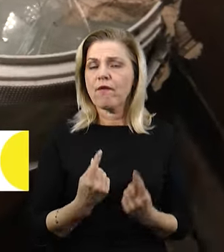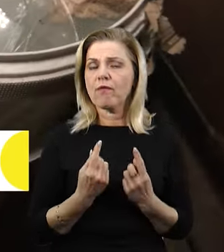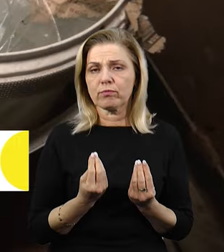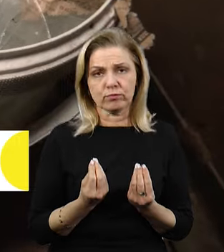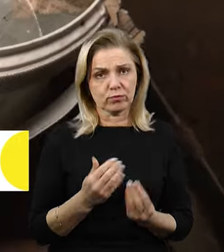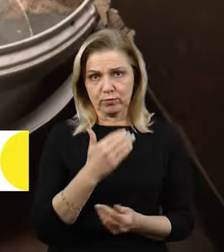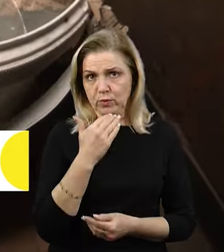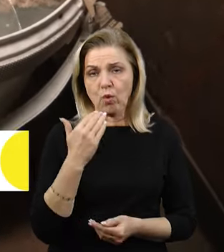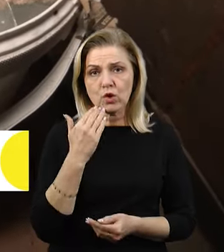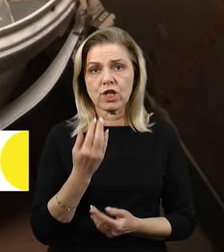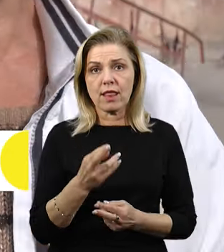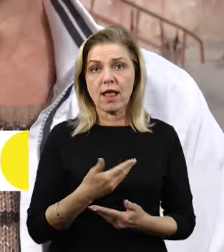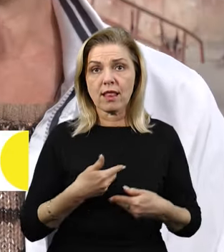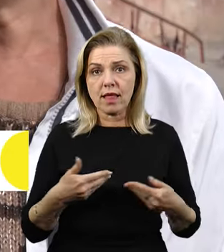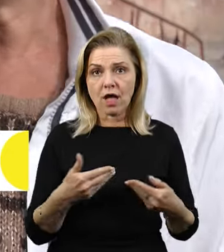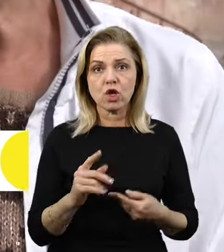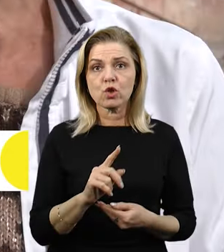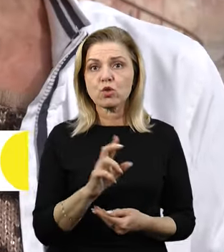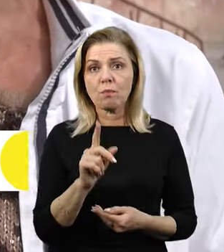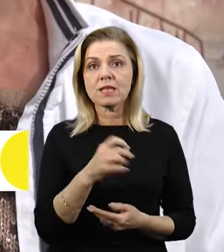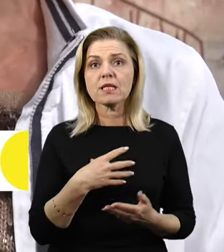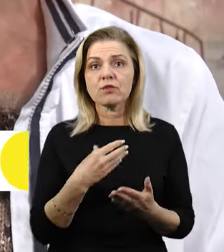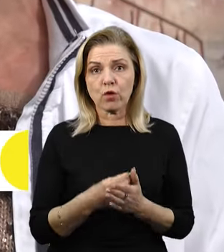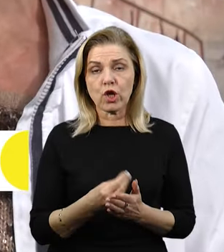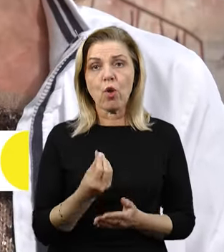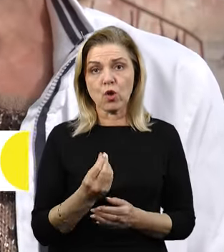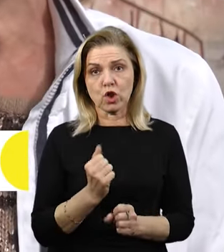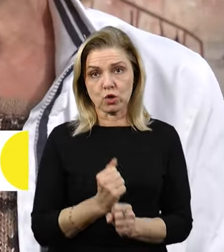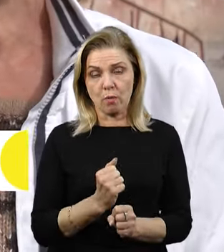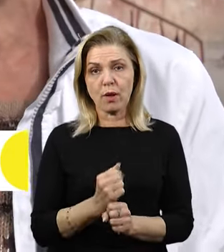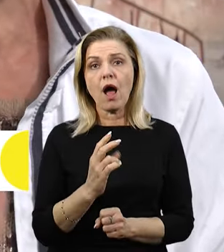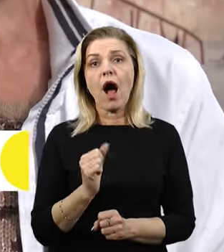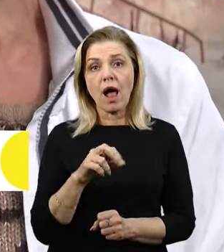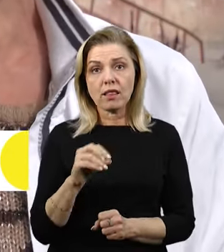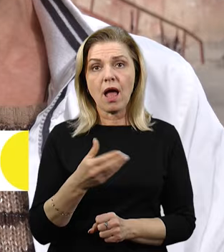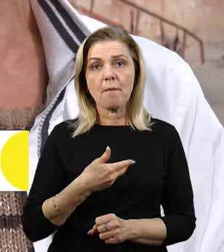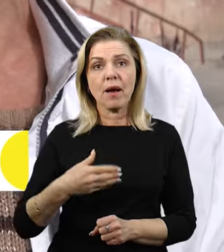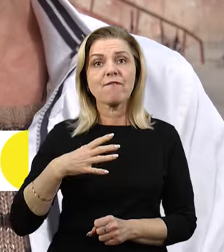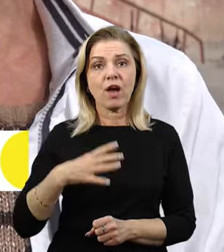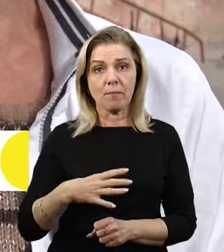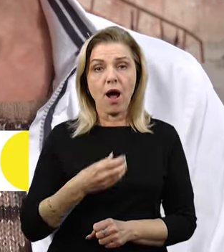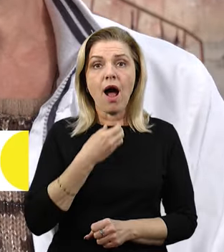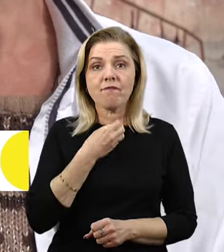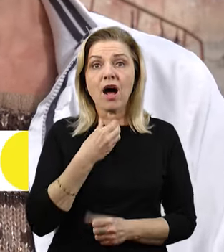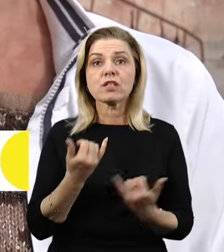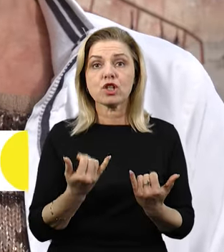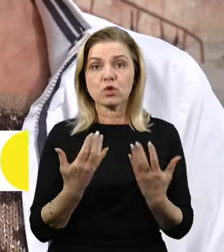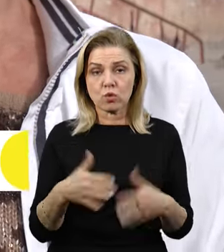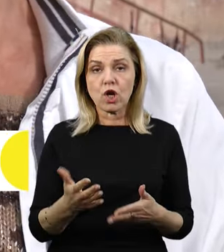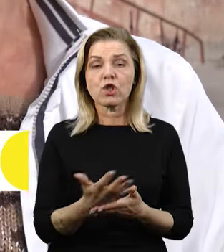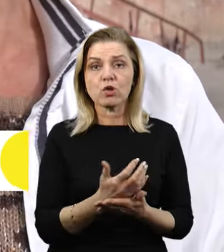кошти, для того, щоб це за свої кошти зробити. Вимушені ми це зробити. Ми аванс зараз назвали. Збирали, як ми будемо